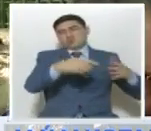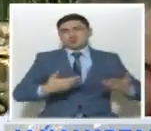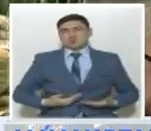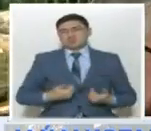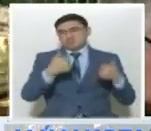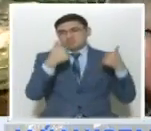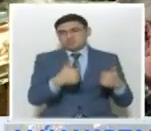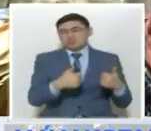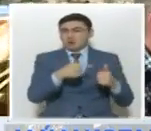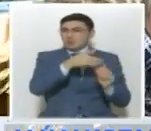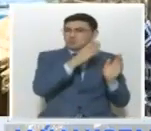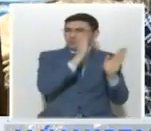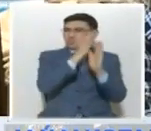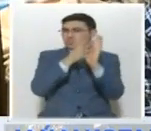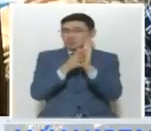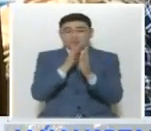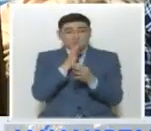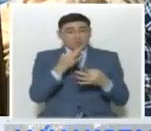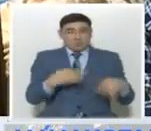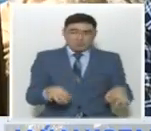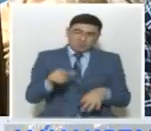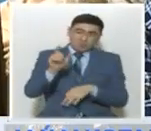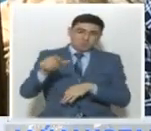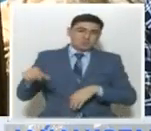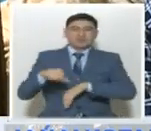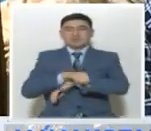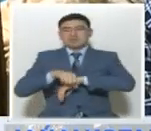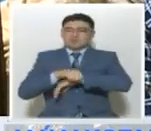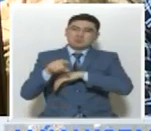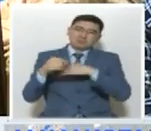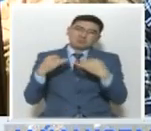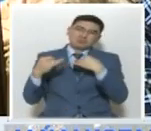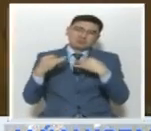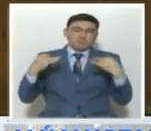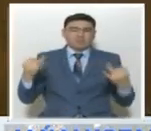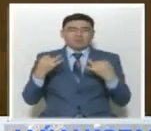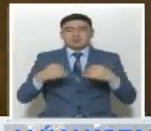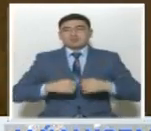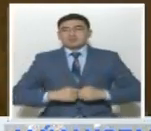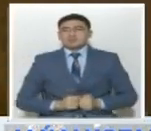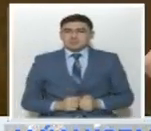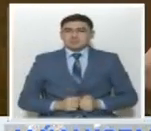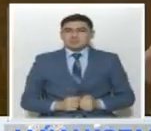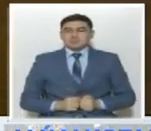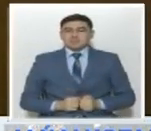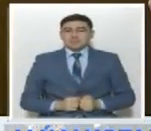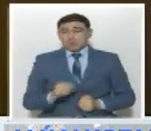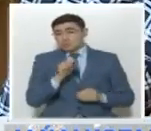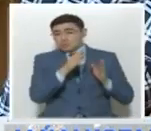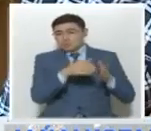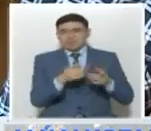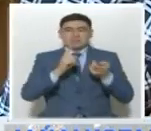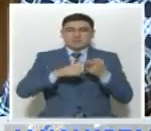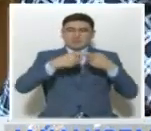болса да зерппейді. Бос уақытын шекарашылармен қызықты өткізуге тырысады. Кейіпкеріміз шекара қызметінің техникалық